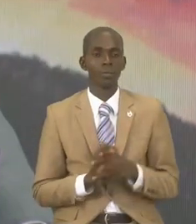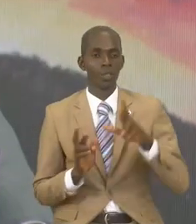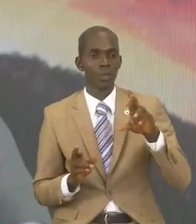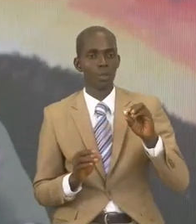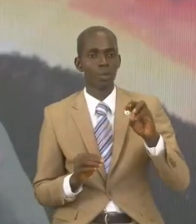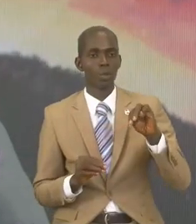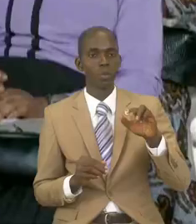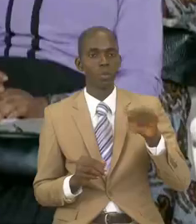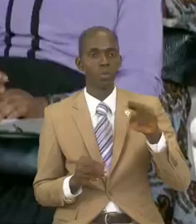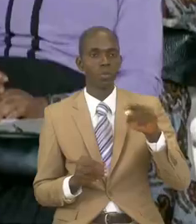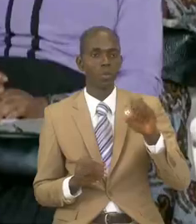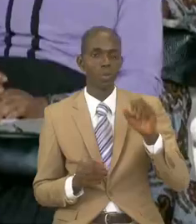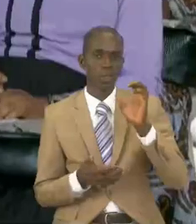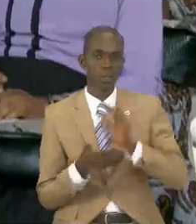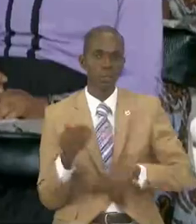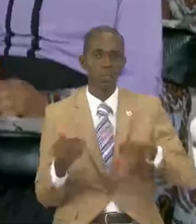Romains, chapitre 8,